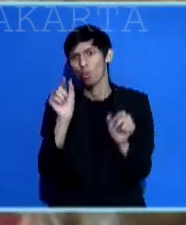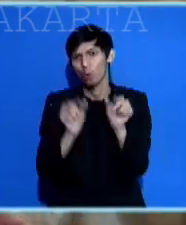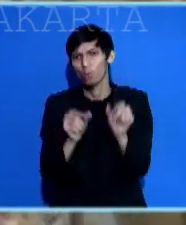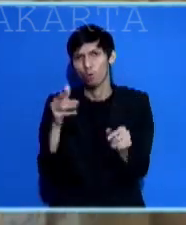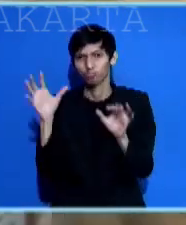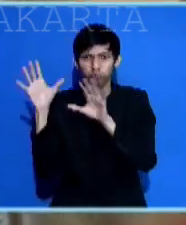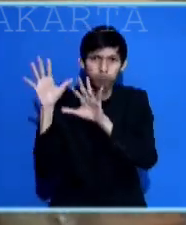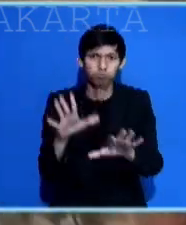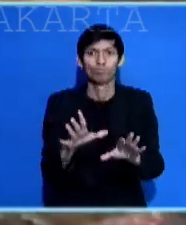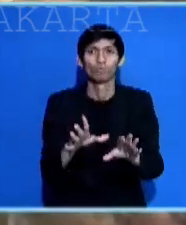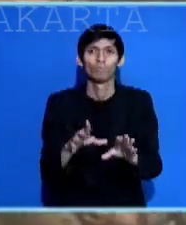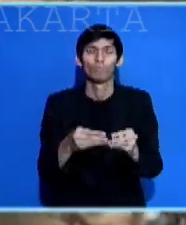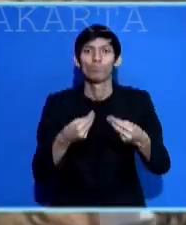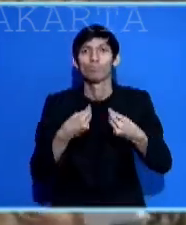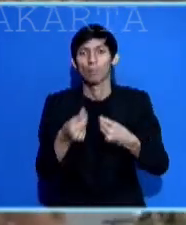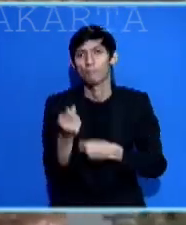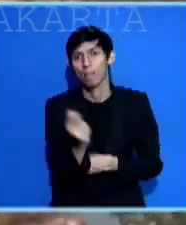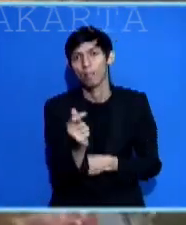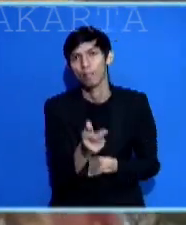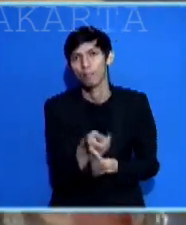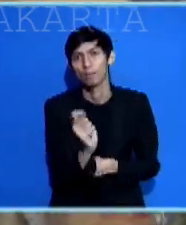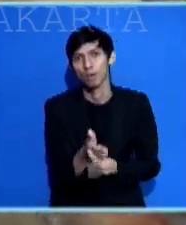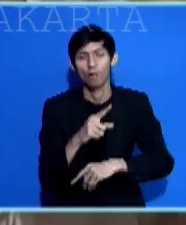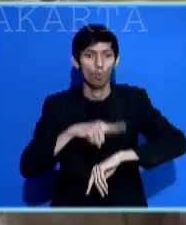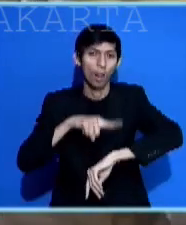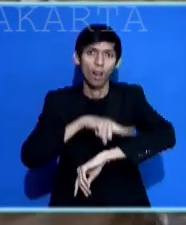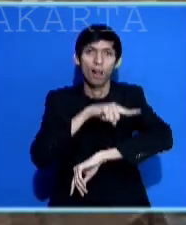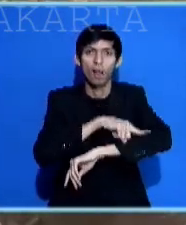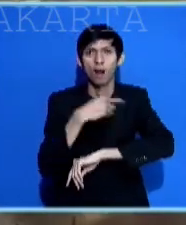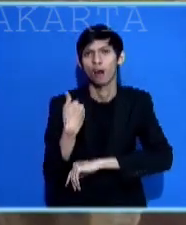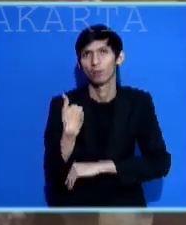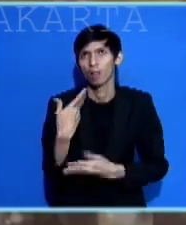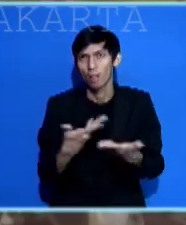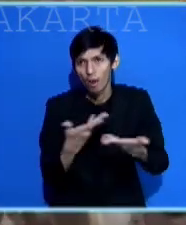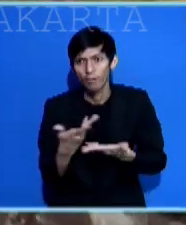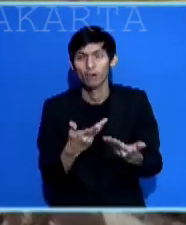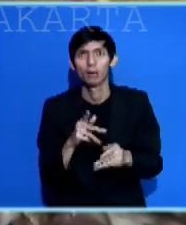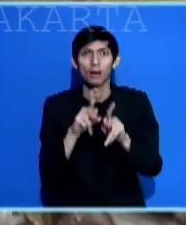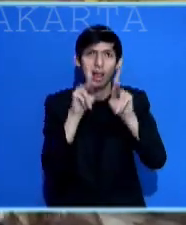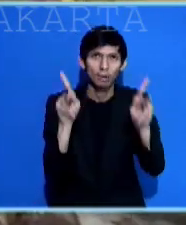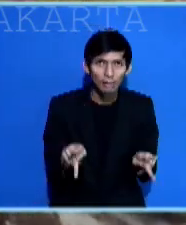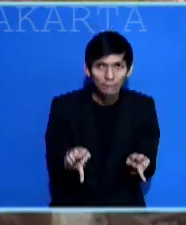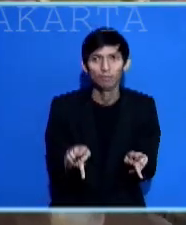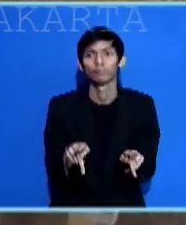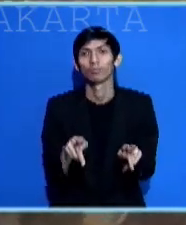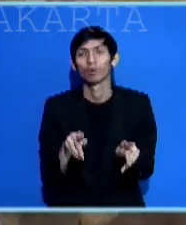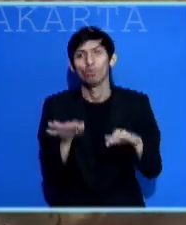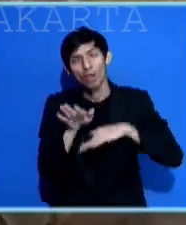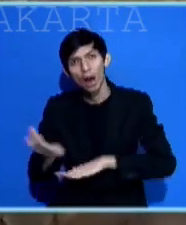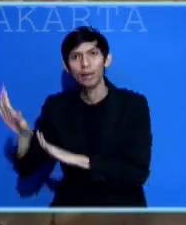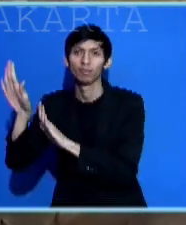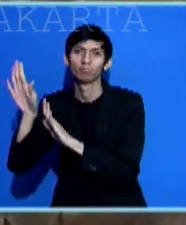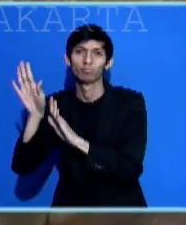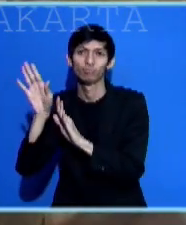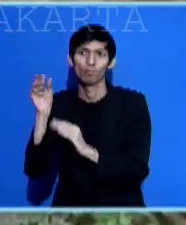daganganipun kep sampunad langganan saking laladan Klaten Boyolali Semarang moten namung ingkang sampun dipun goreng